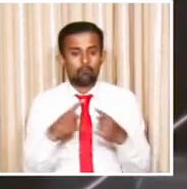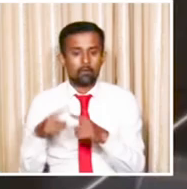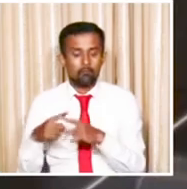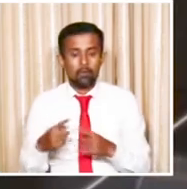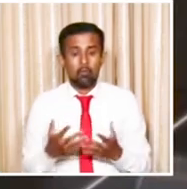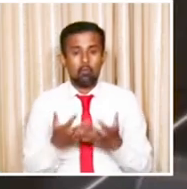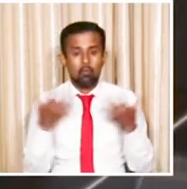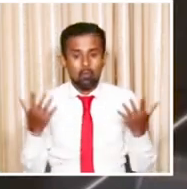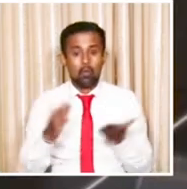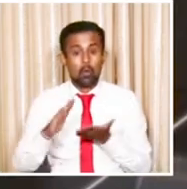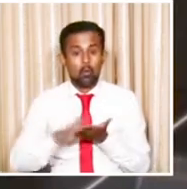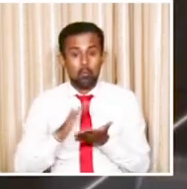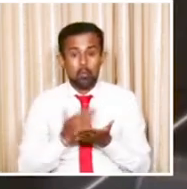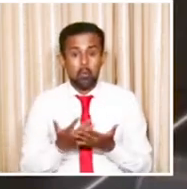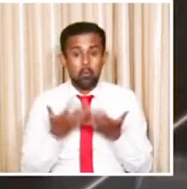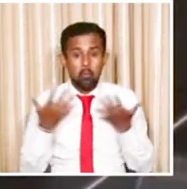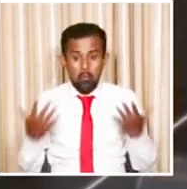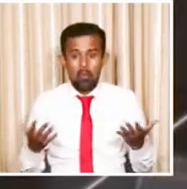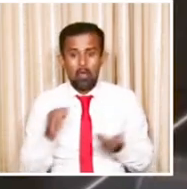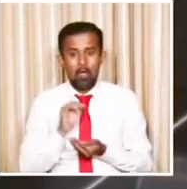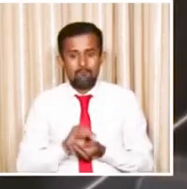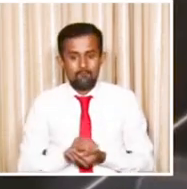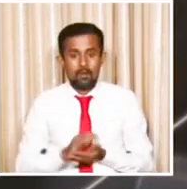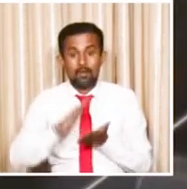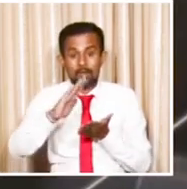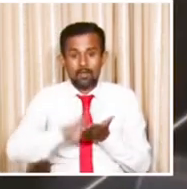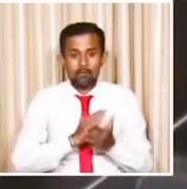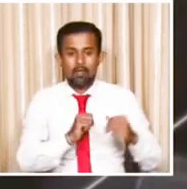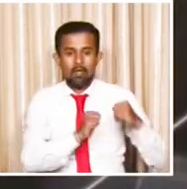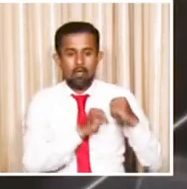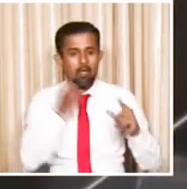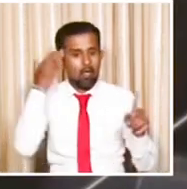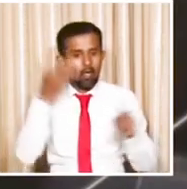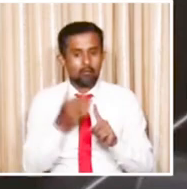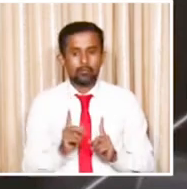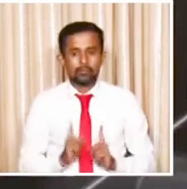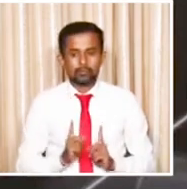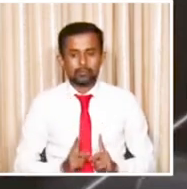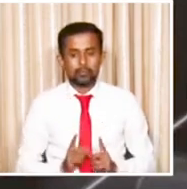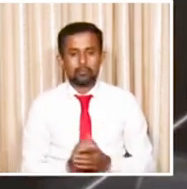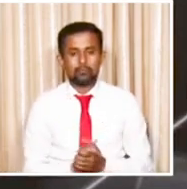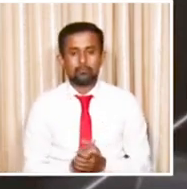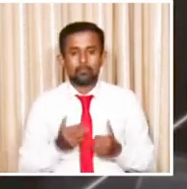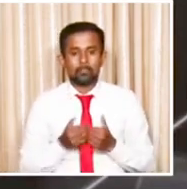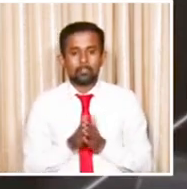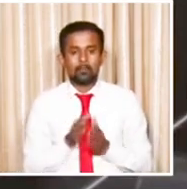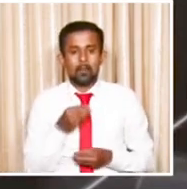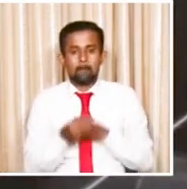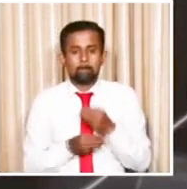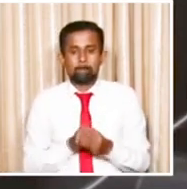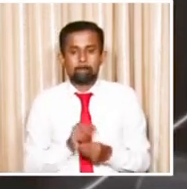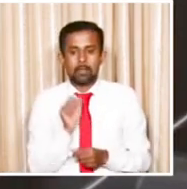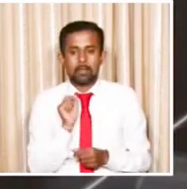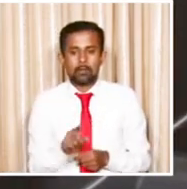දේවල් ගොඩක් රැඳිලා තියෙනවා. එන්නේ ඒ ඵල ඒ ප්‍රතිලාභ ලබා ගැනීමේ අරමුණෙන් මෙයයි මේක රැඳිලා ඉන්නවා. තමන් ව්‍යවසායකයෙක් කියන නම